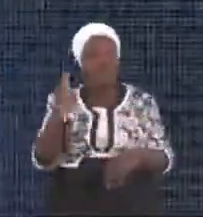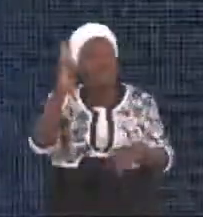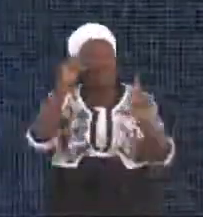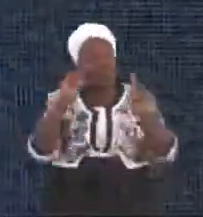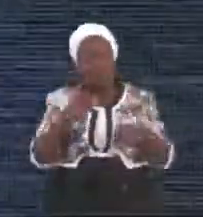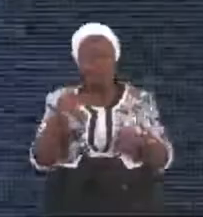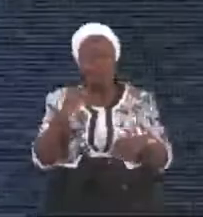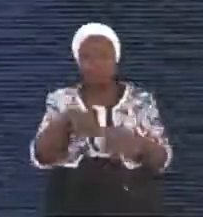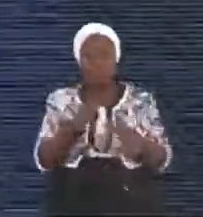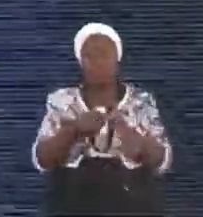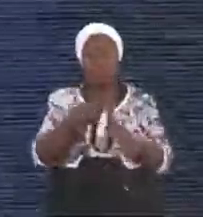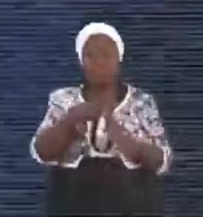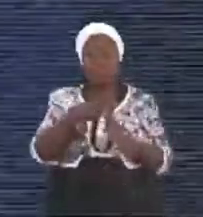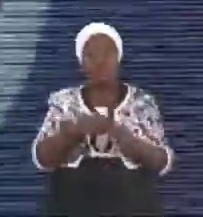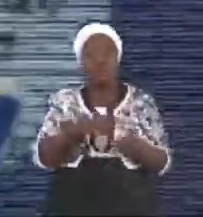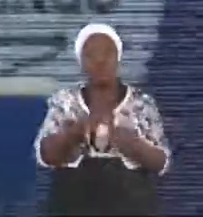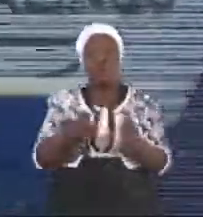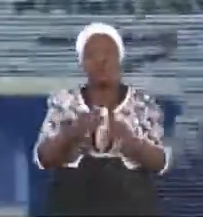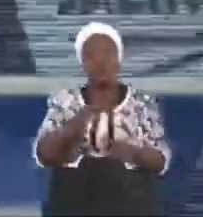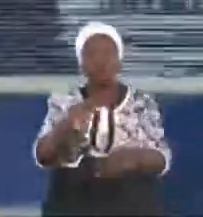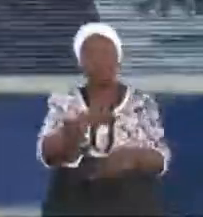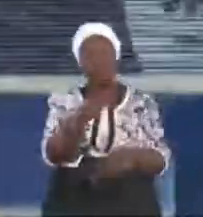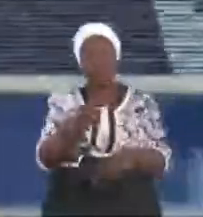le savez, vous-même.